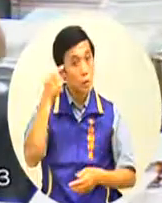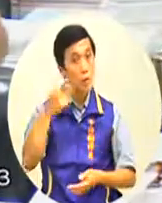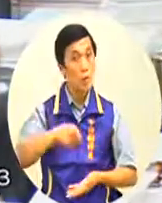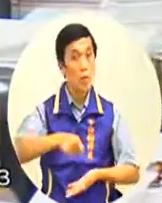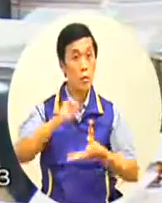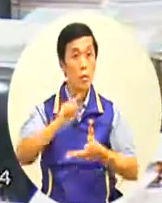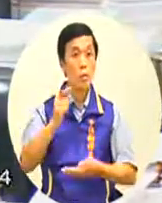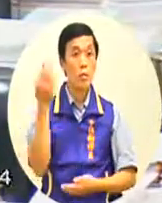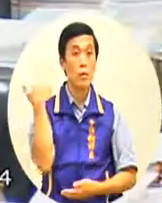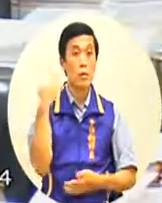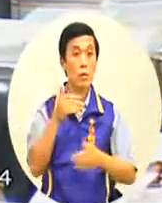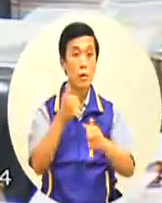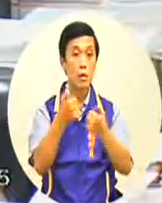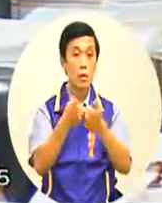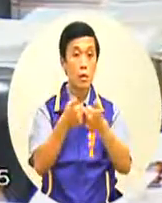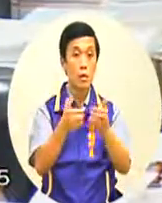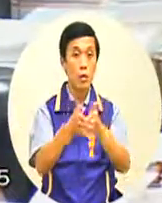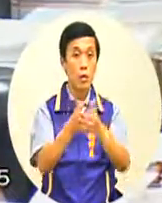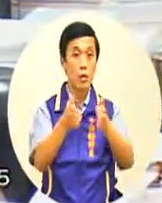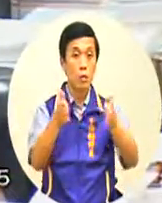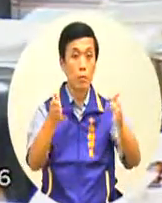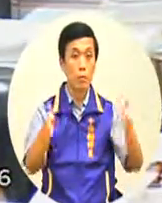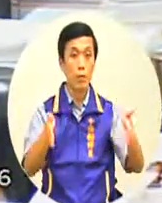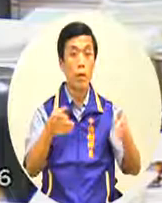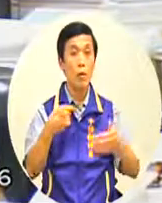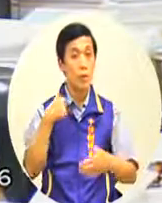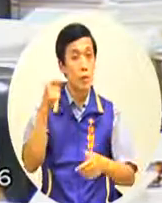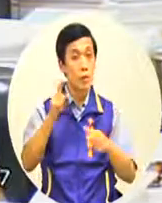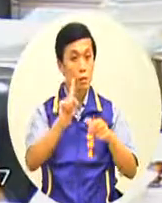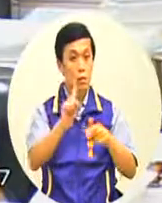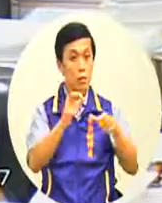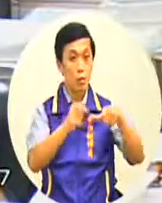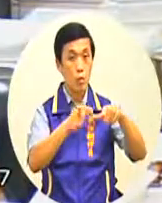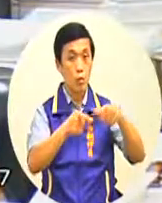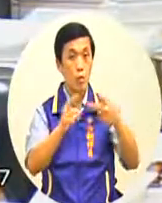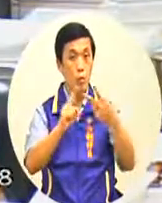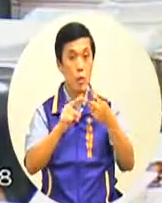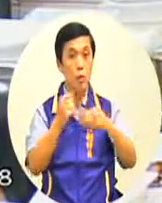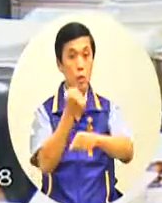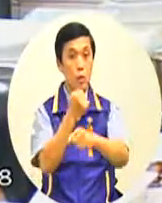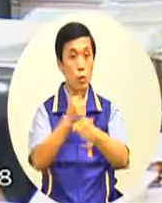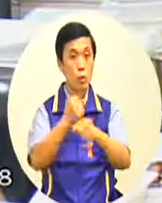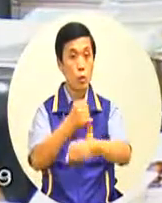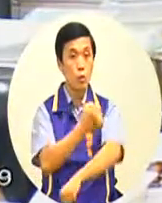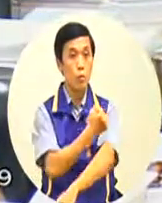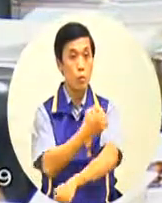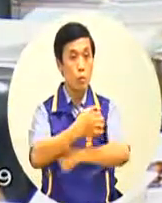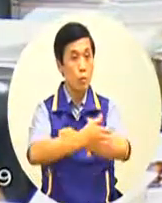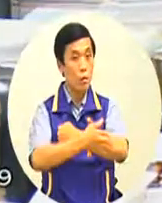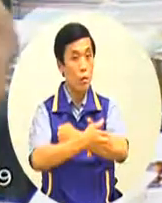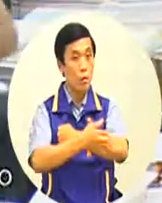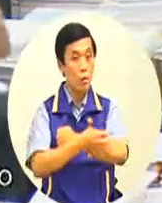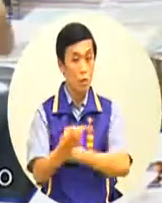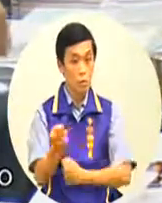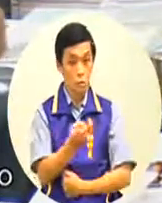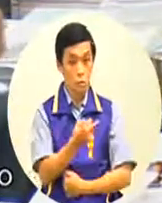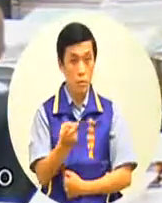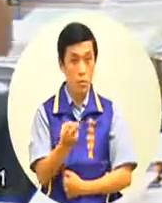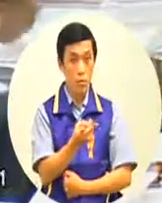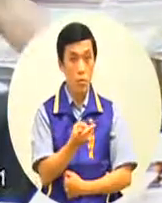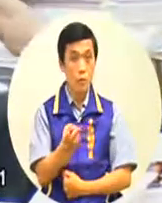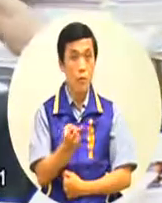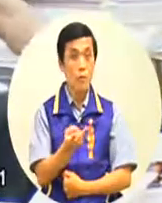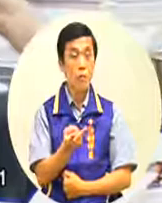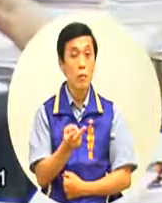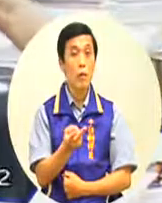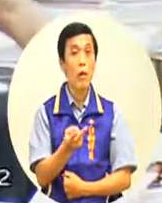会期有讲到说，一个企业跟劳工的关系，其实就是一个，我